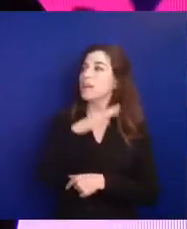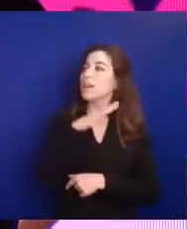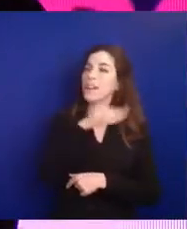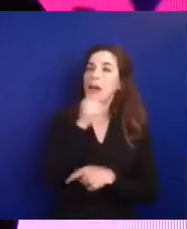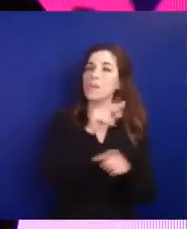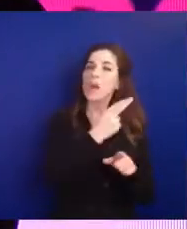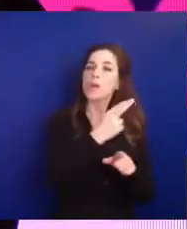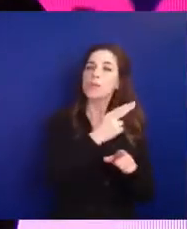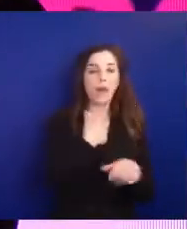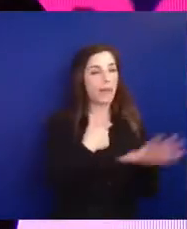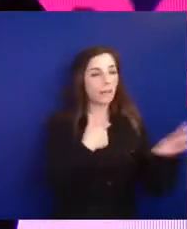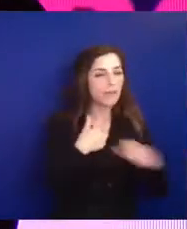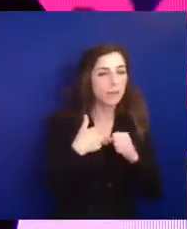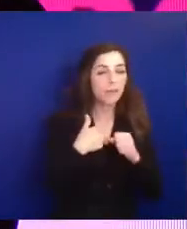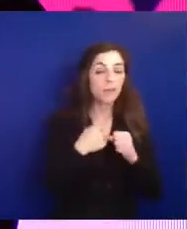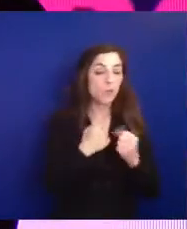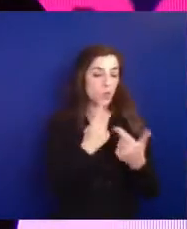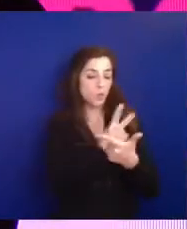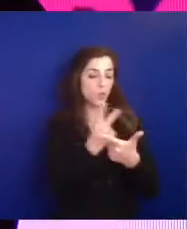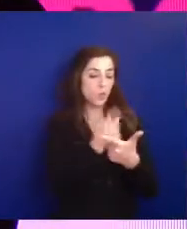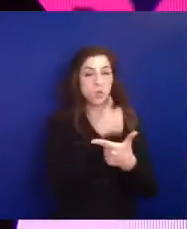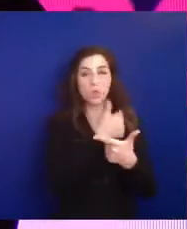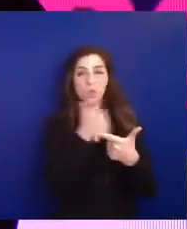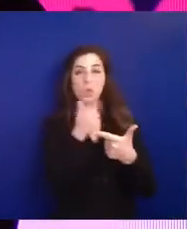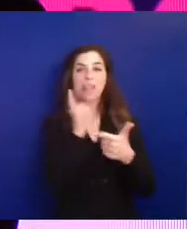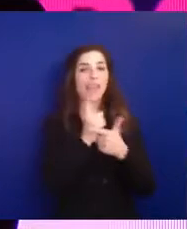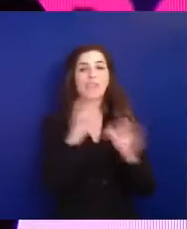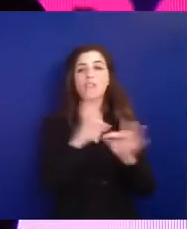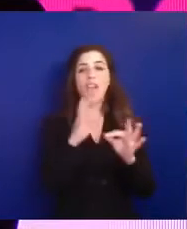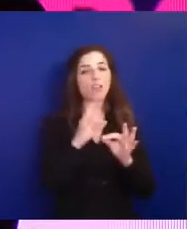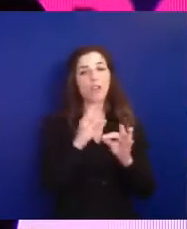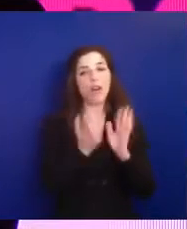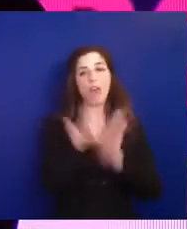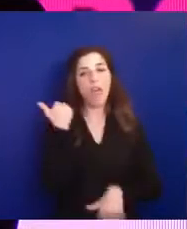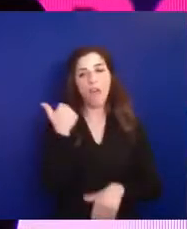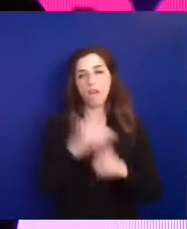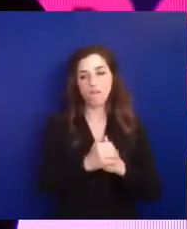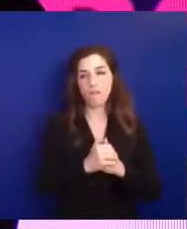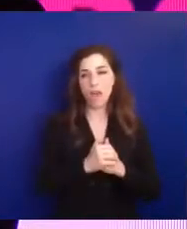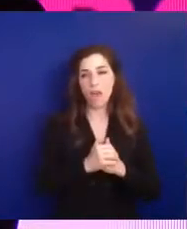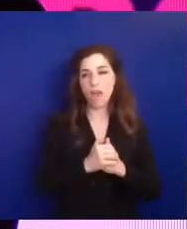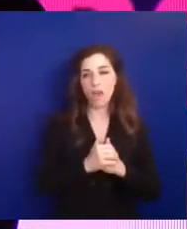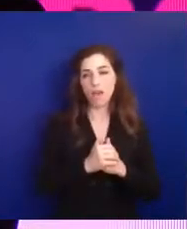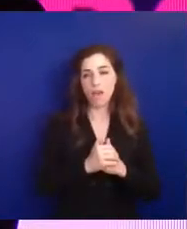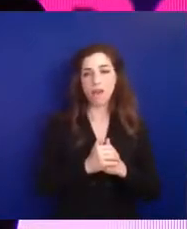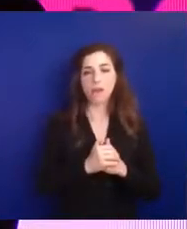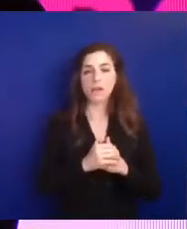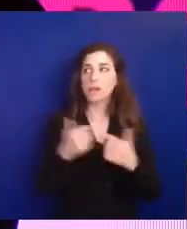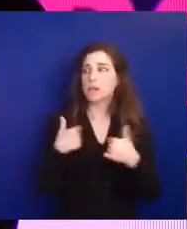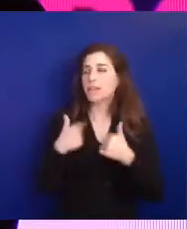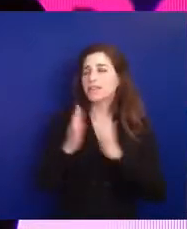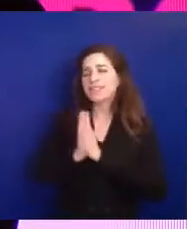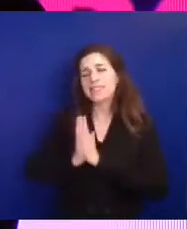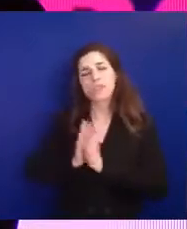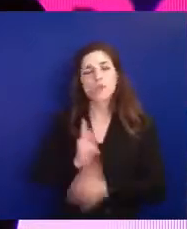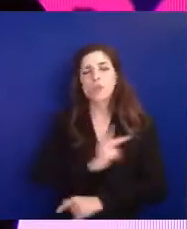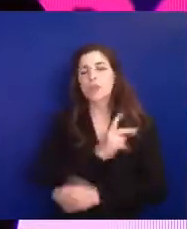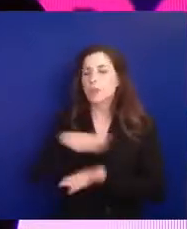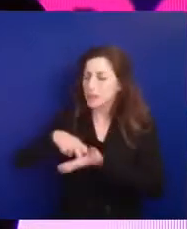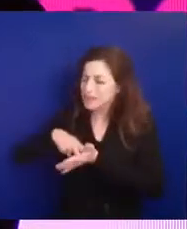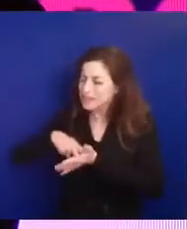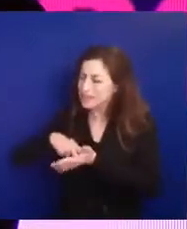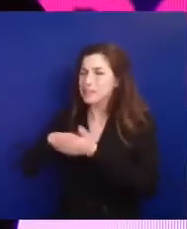una delle due ha dobbiamo sverginare noi li implorava mo di lasciarci andare e loro ridevano